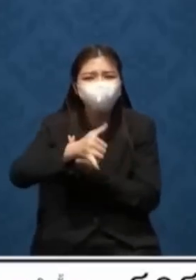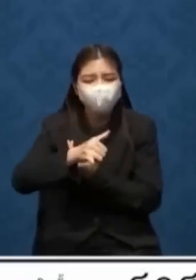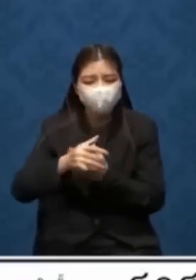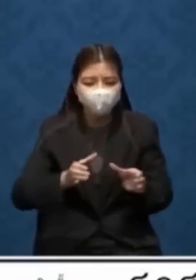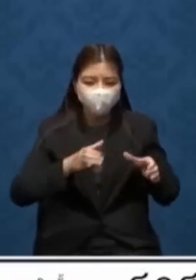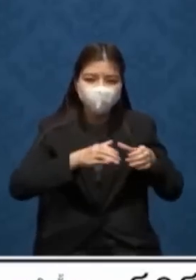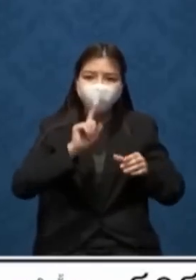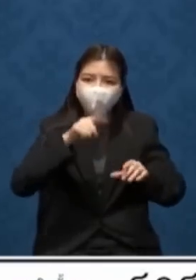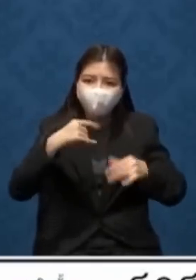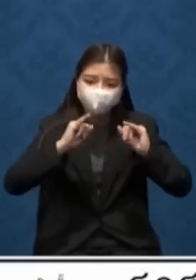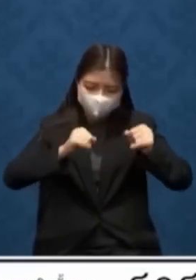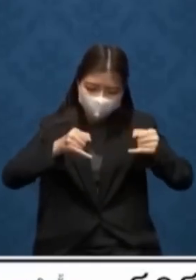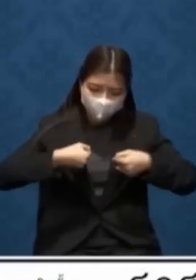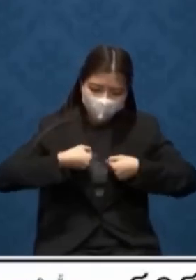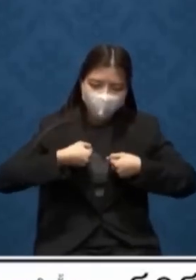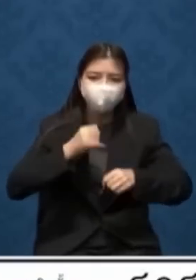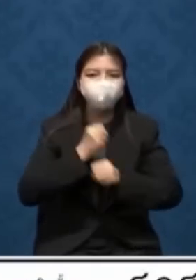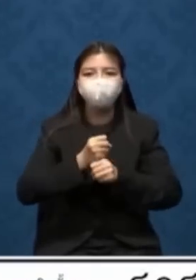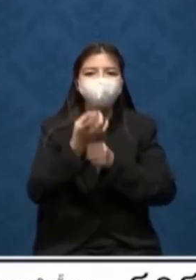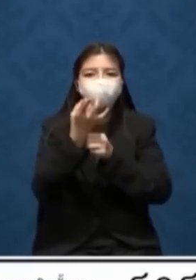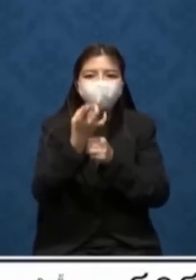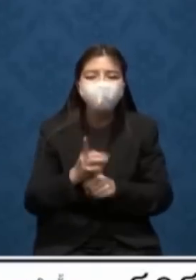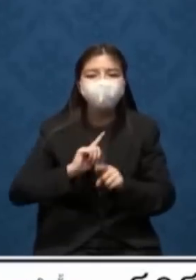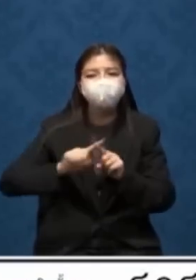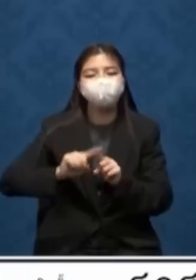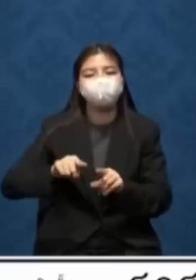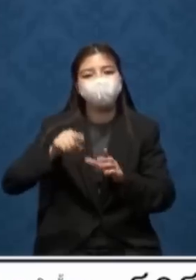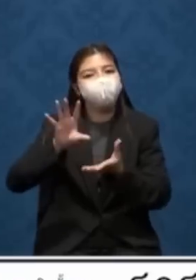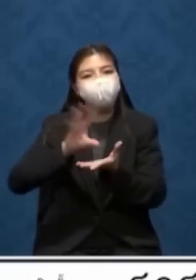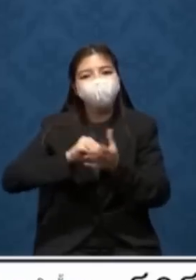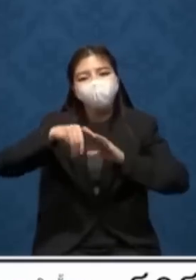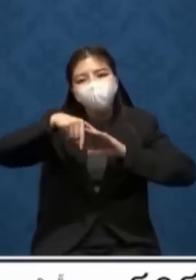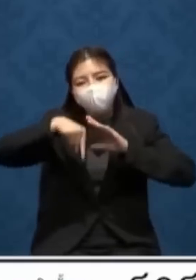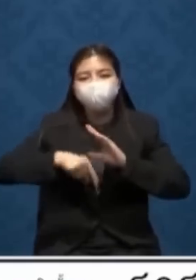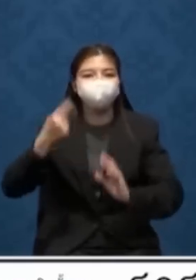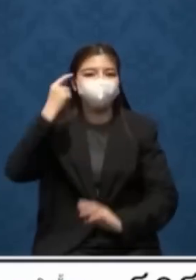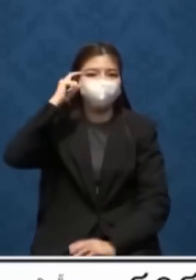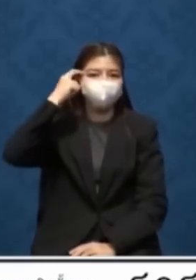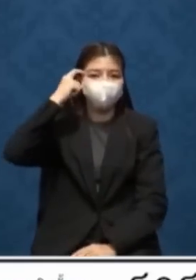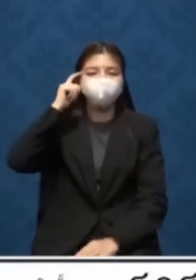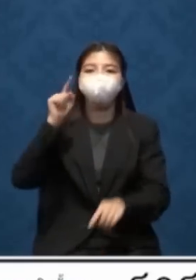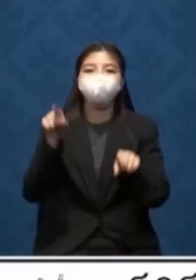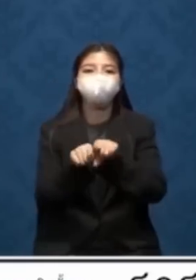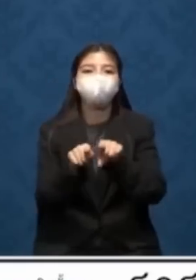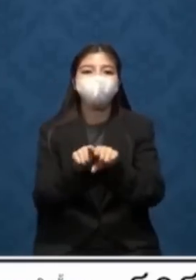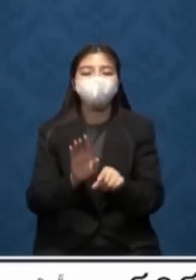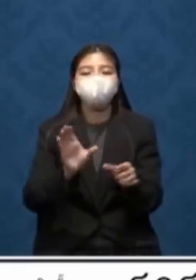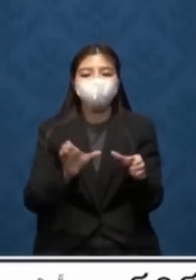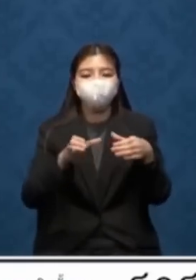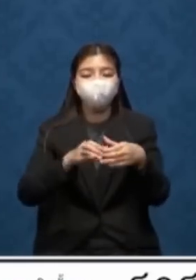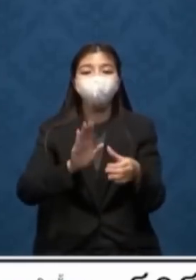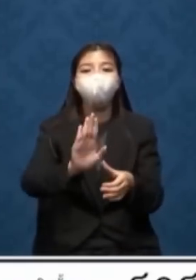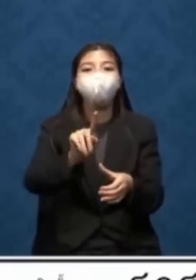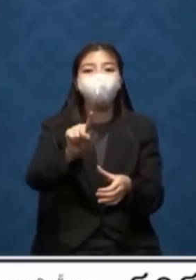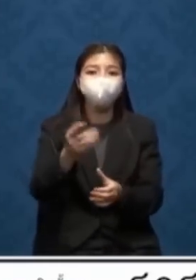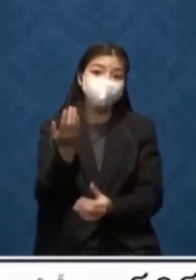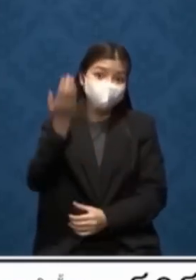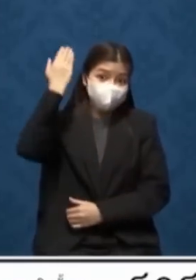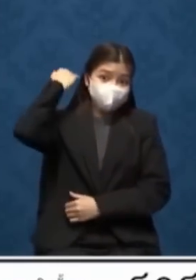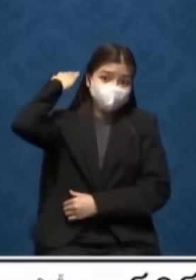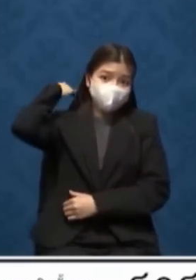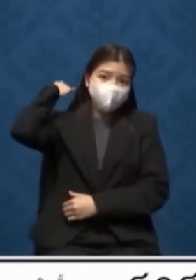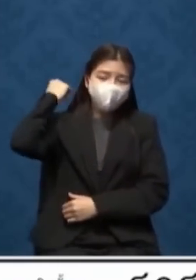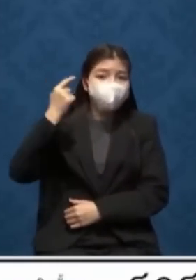คไหนเจ้าของตึกไหนไปทำอะไรมาบ้างนะครับเพราะฉะนั้นท่านเองก็เคยอยู่พรรคอนาคตใหม่มานะครับท่